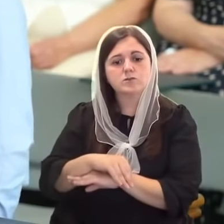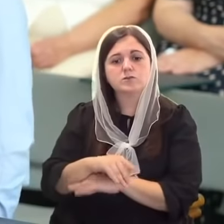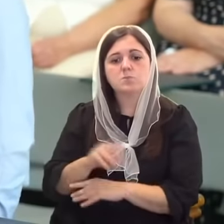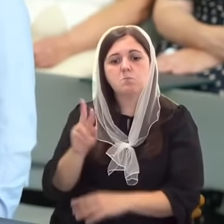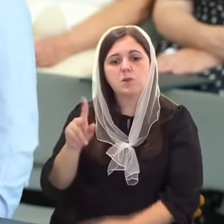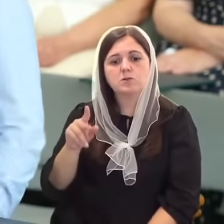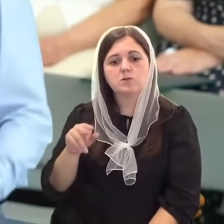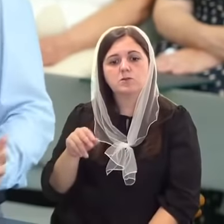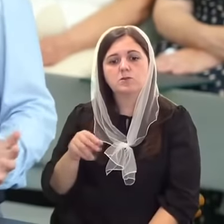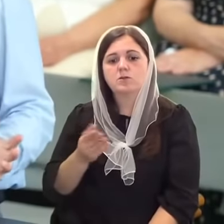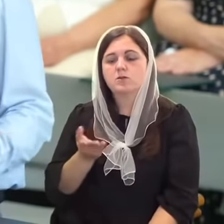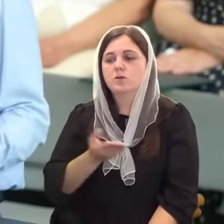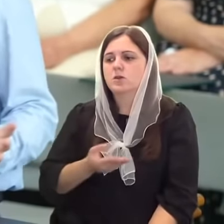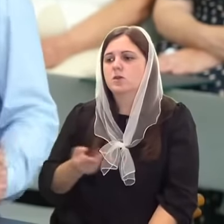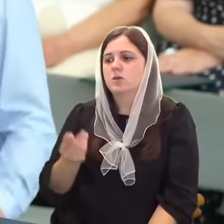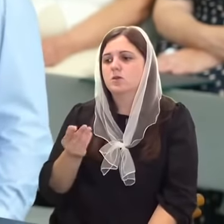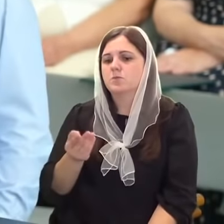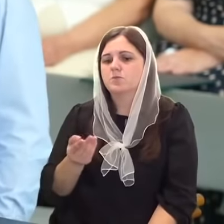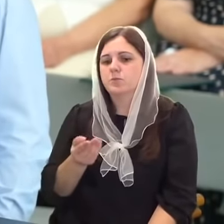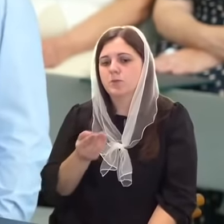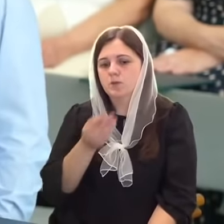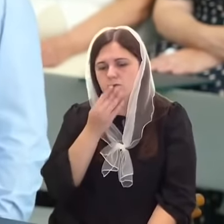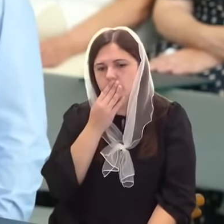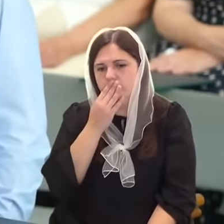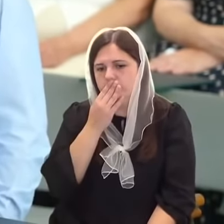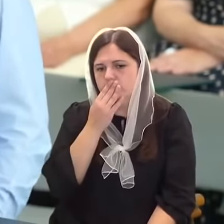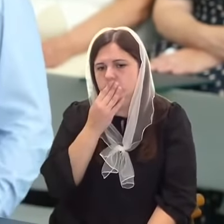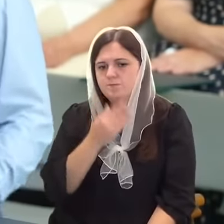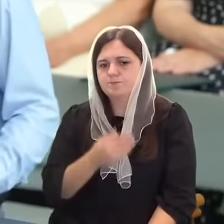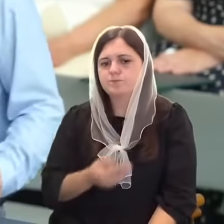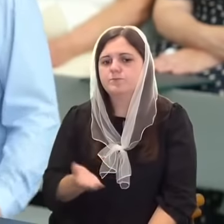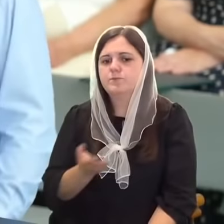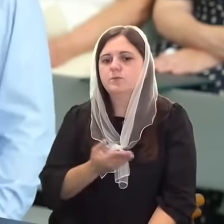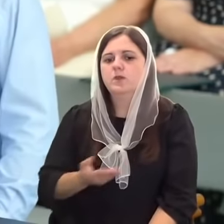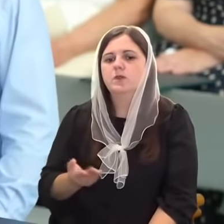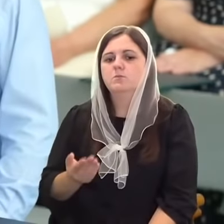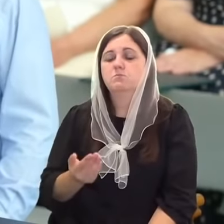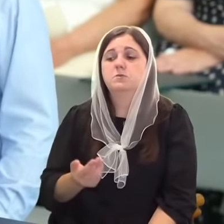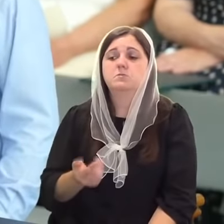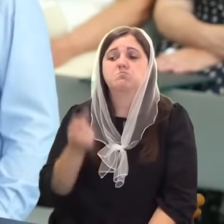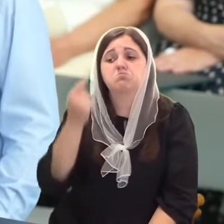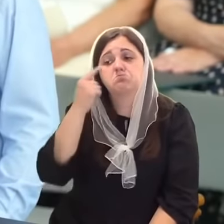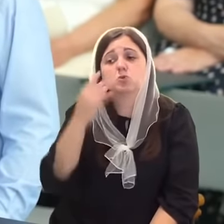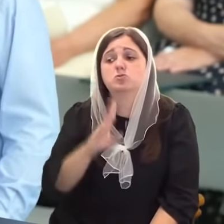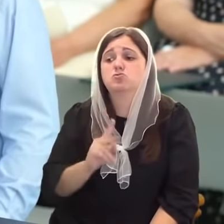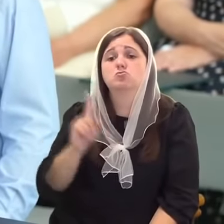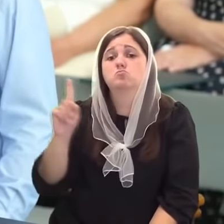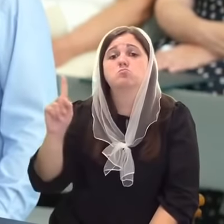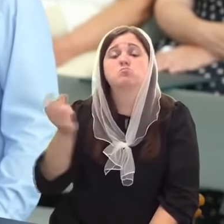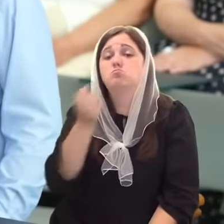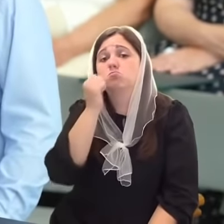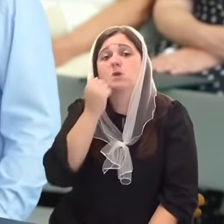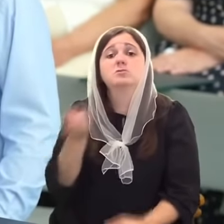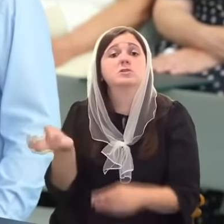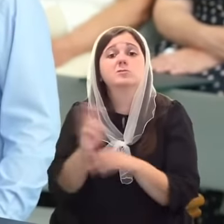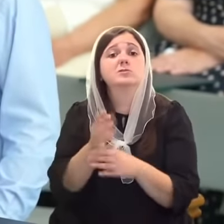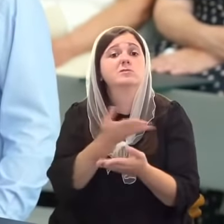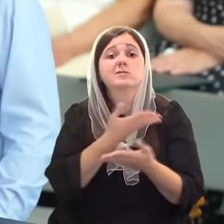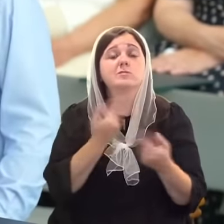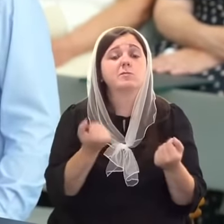мы, несколько ребят было возле меня, и мы решили, что она сегодня не придет. Но мы